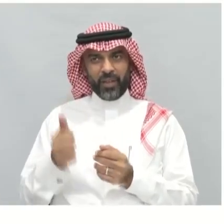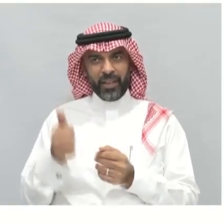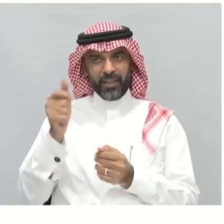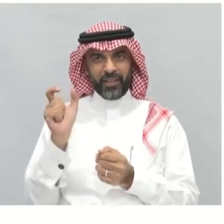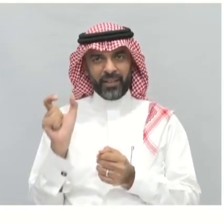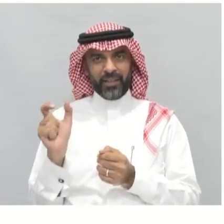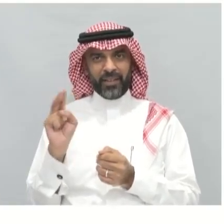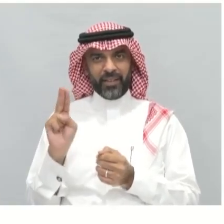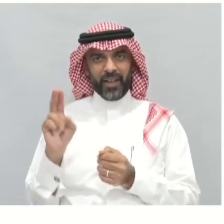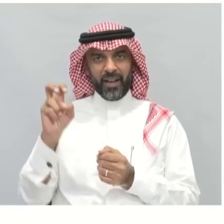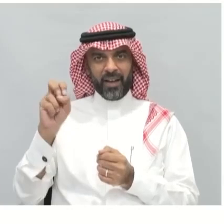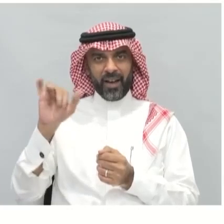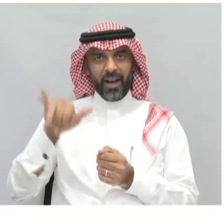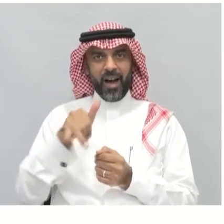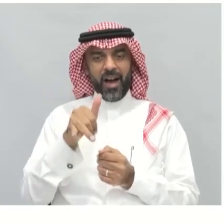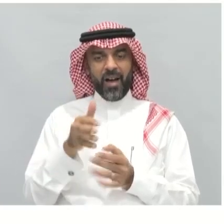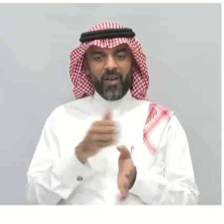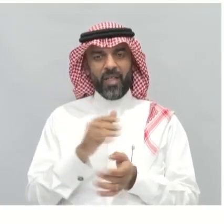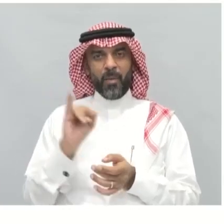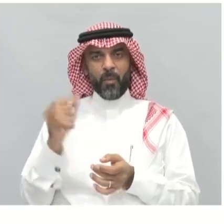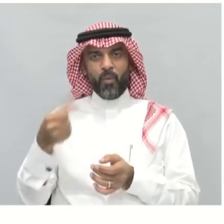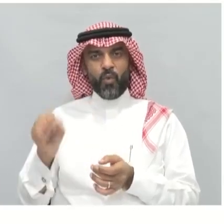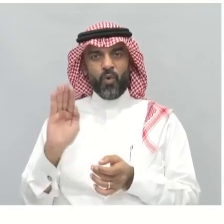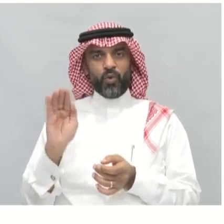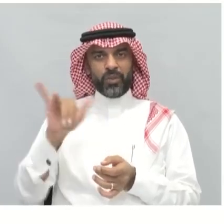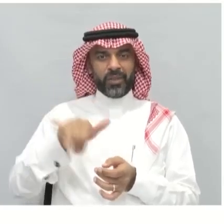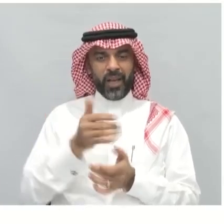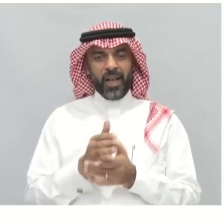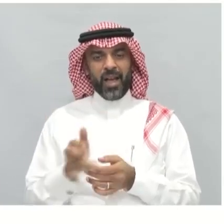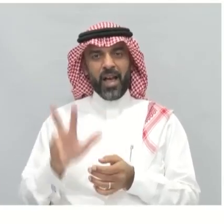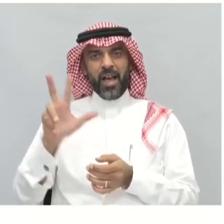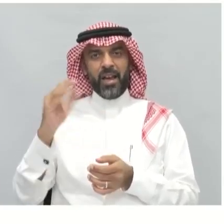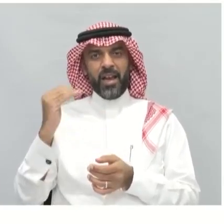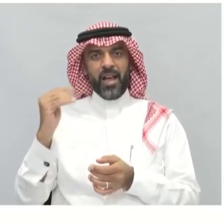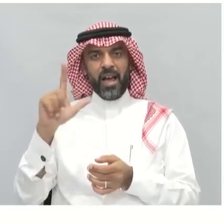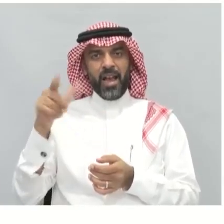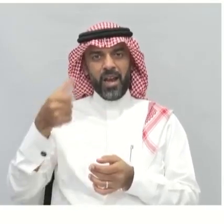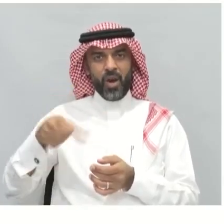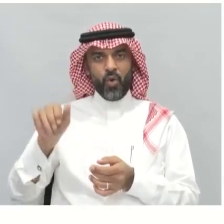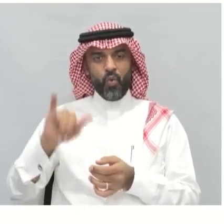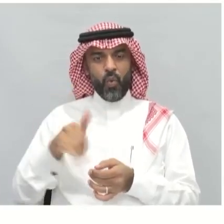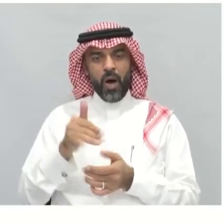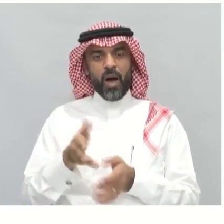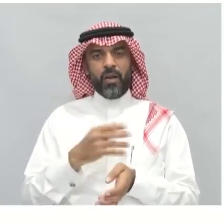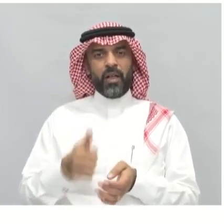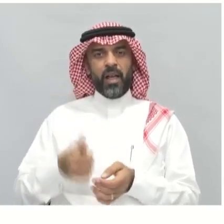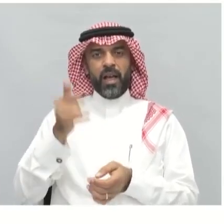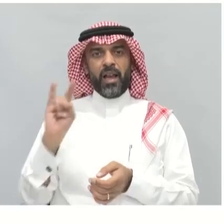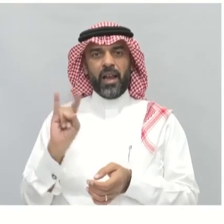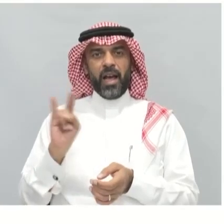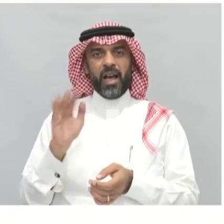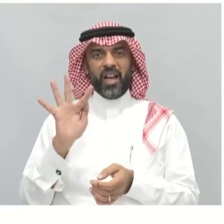الكلمات انتهت بالف لينه والاولى فعل